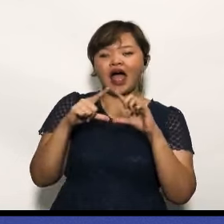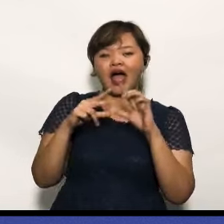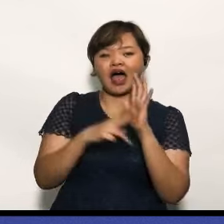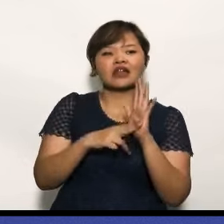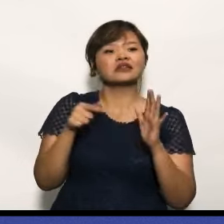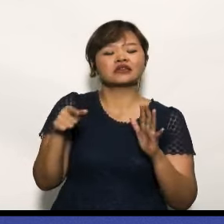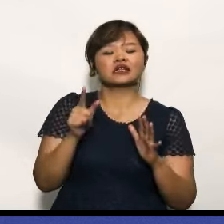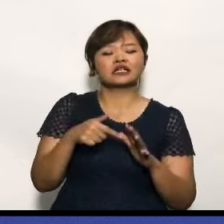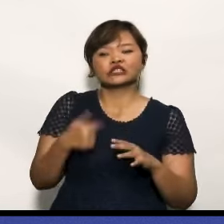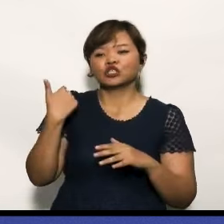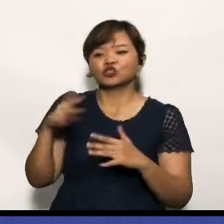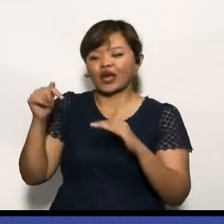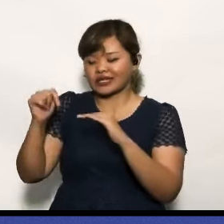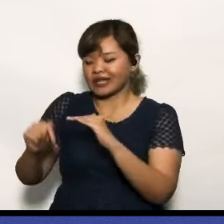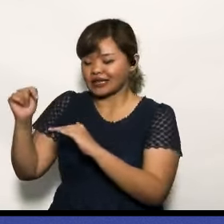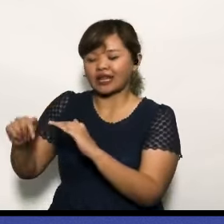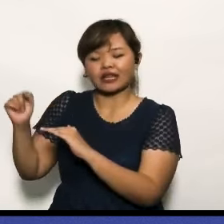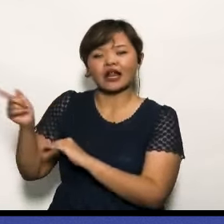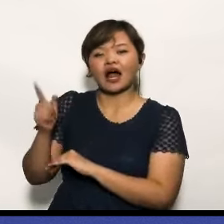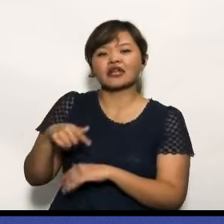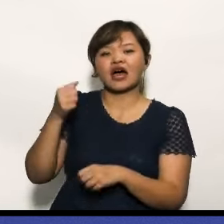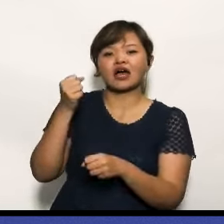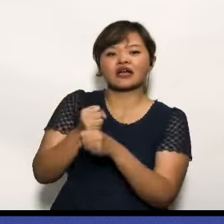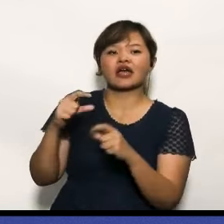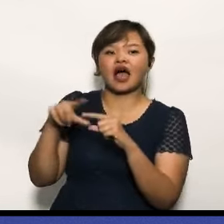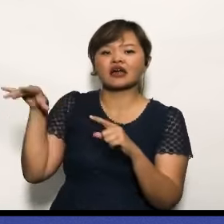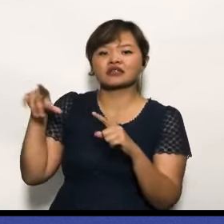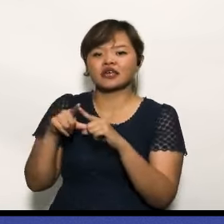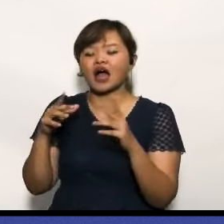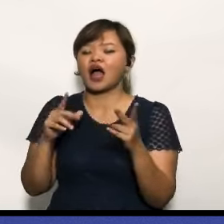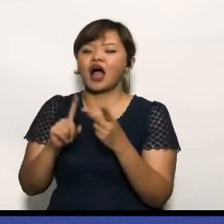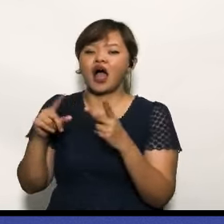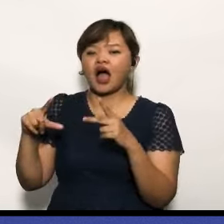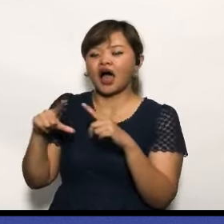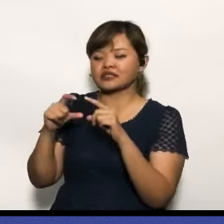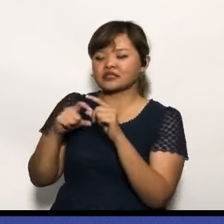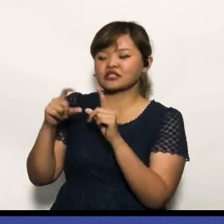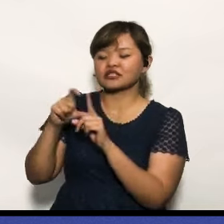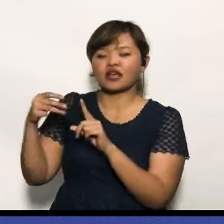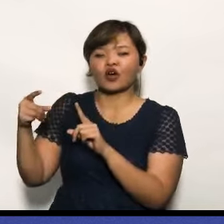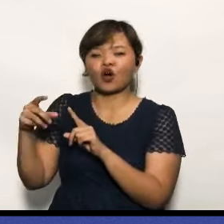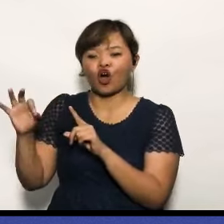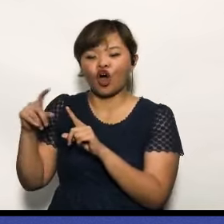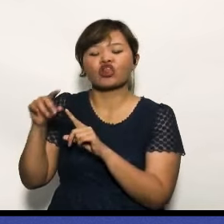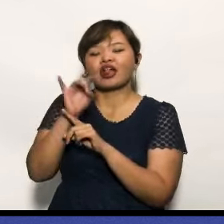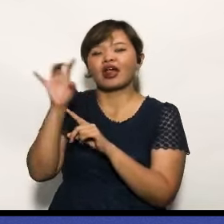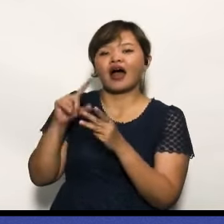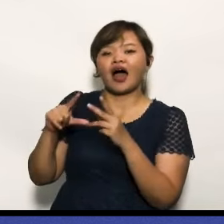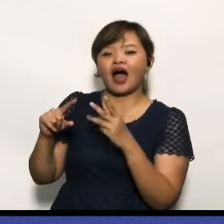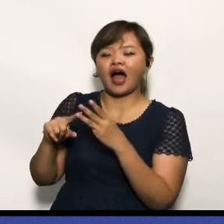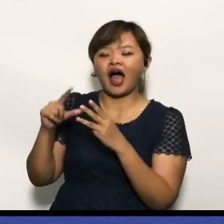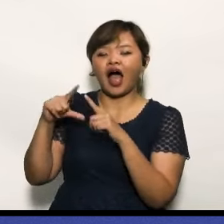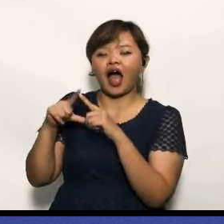Di sini dikatakan secara detail mana aja yang belum diduduki, yakni di Gaza, di Asdod, di Askelon, di Gat, dan di Ekron, dan orang